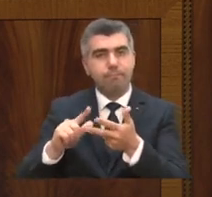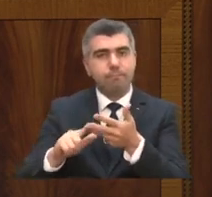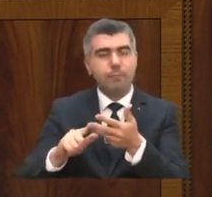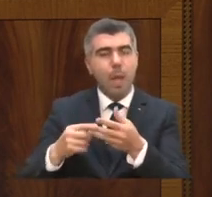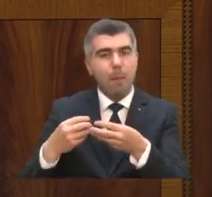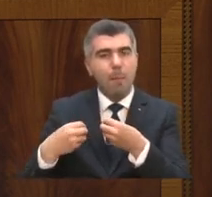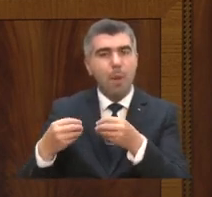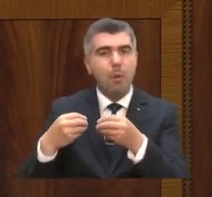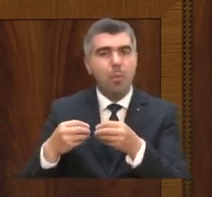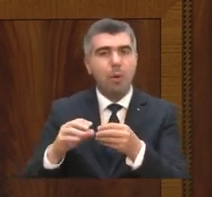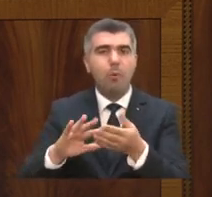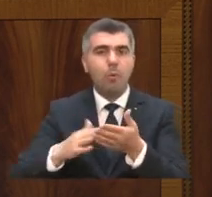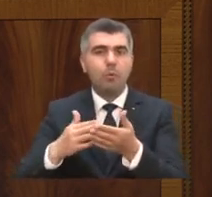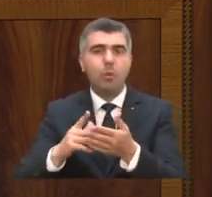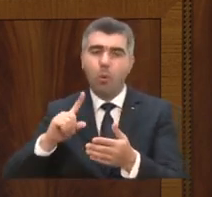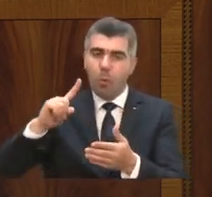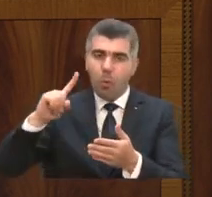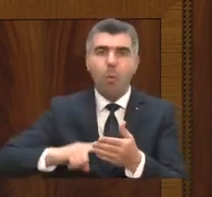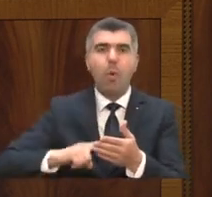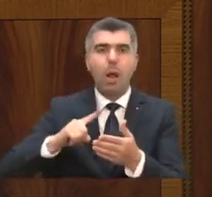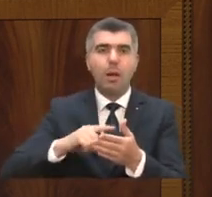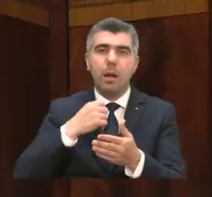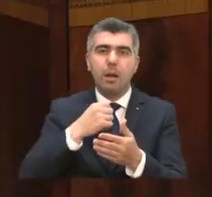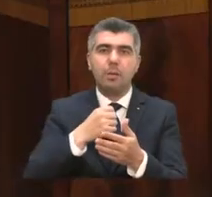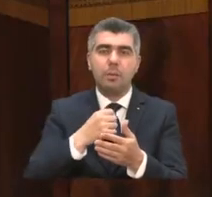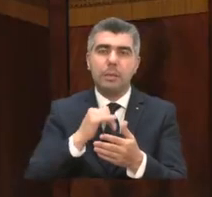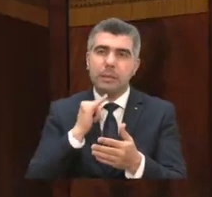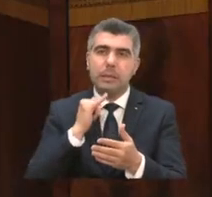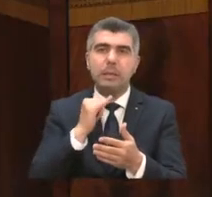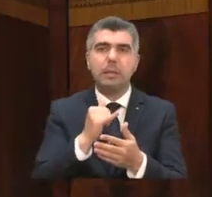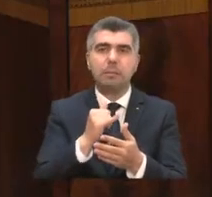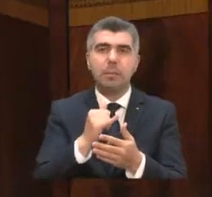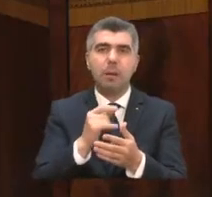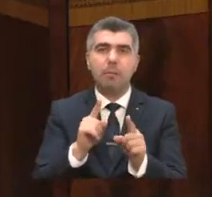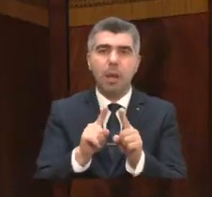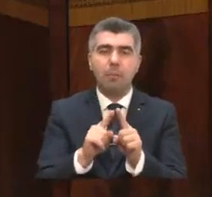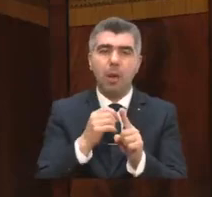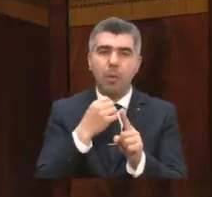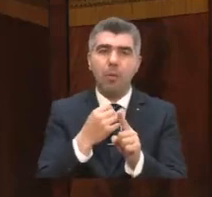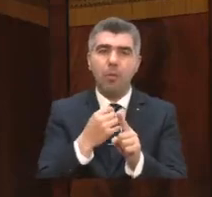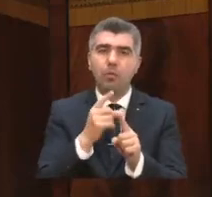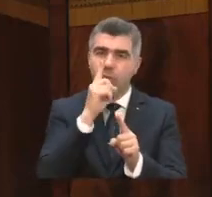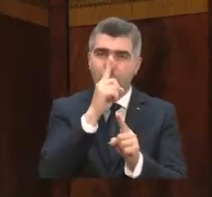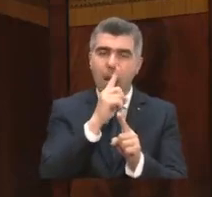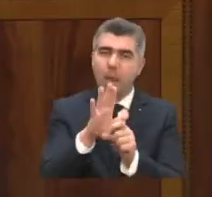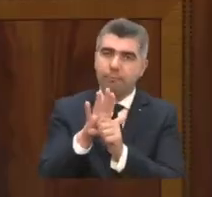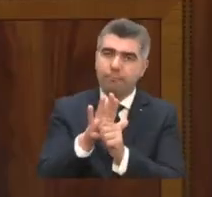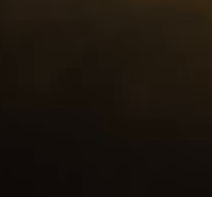كنحاربوهم تولي جو. هذه انا متفق معكم عليها، ومازال غادي نحاربوهم ان شاء الله.